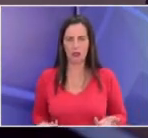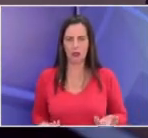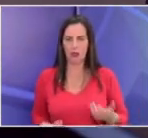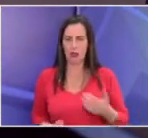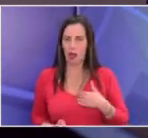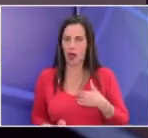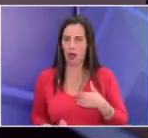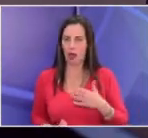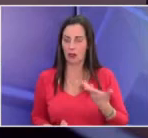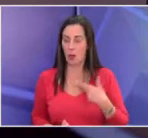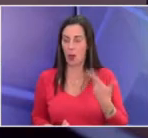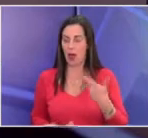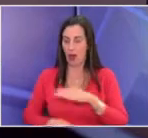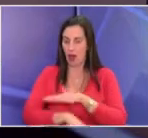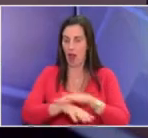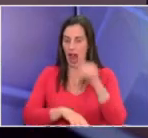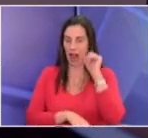היה גם